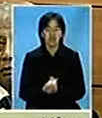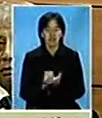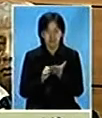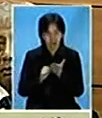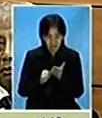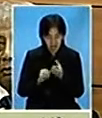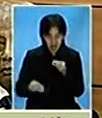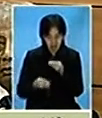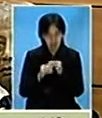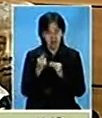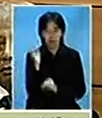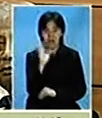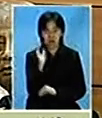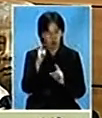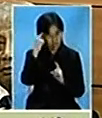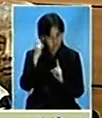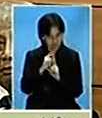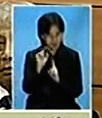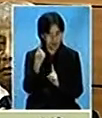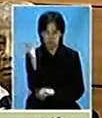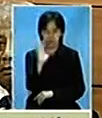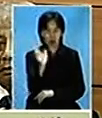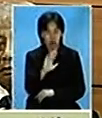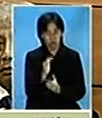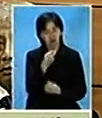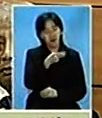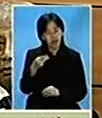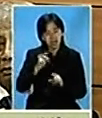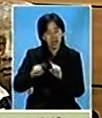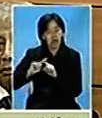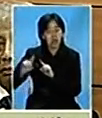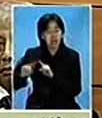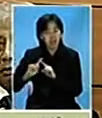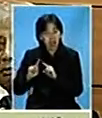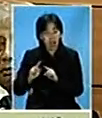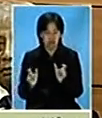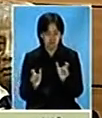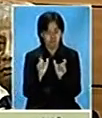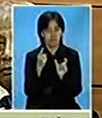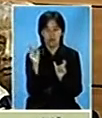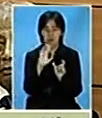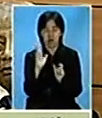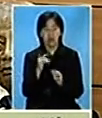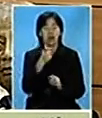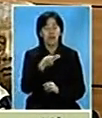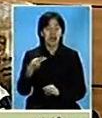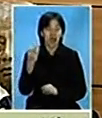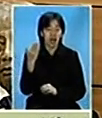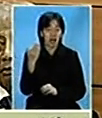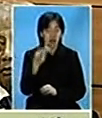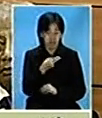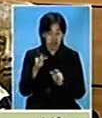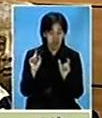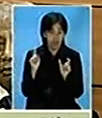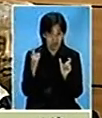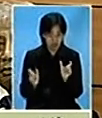ที่ว่าเป็นการสร้างนิยามศัพท์ใหม่แล้วมีการตัดข้อความบางอันนะครับซึ่งข้อความเดิมเนี่ยเขาเขียนอยู่แล้วว่าข้อความที่ใส่